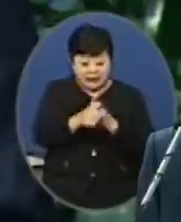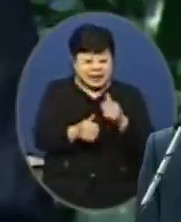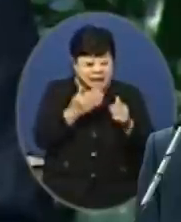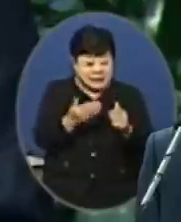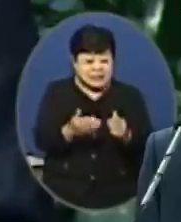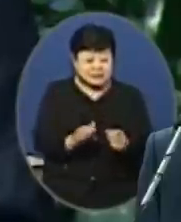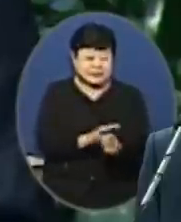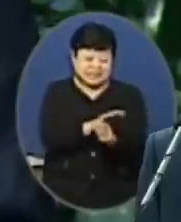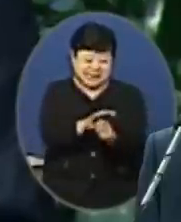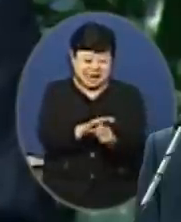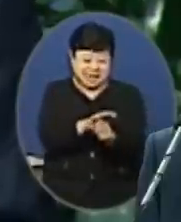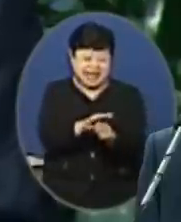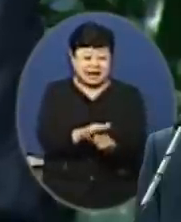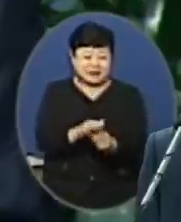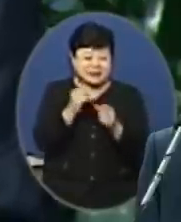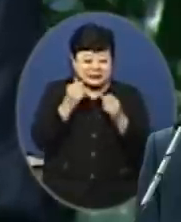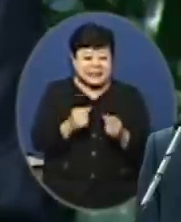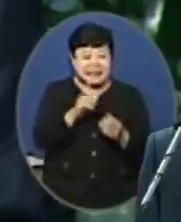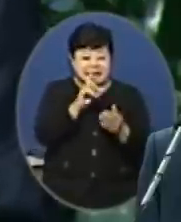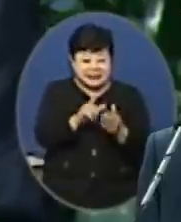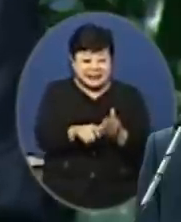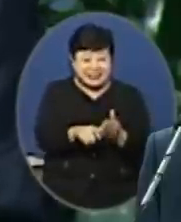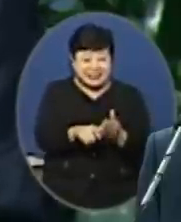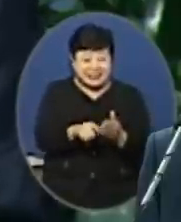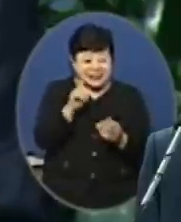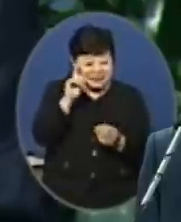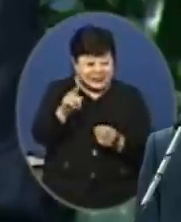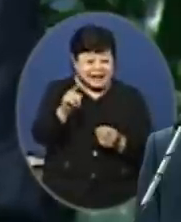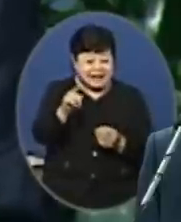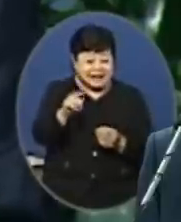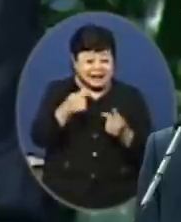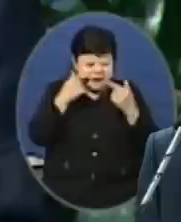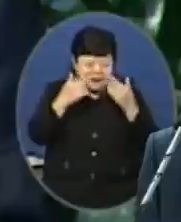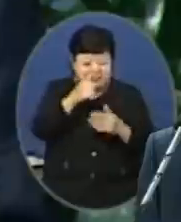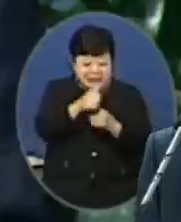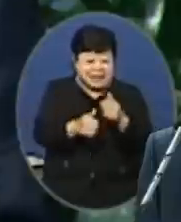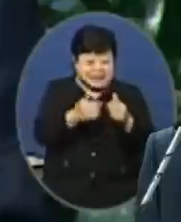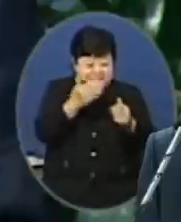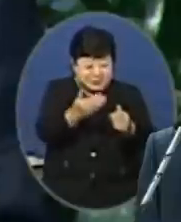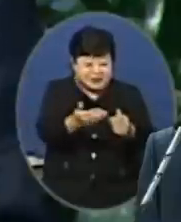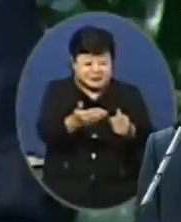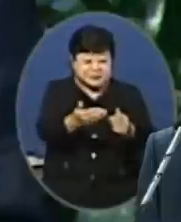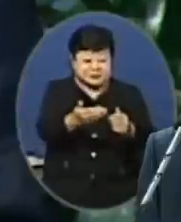하나님을 사랑하고 살면은 내일 반드시 하나님이